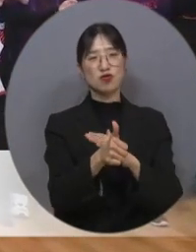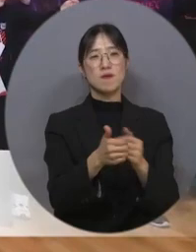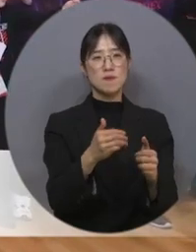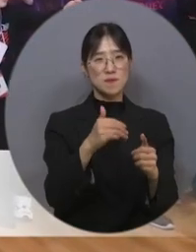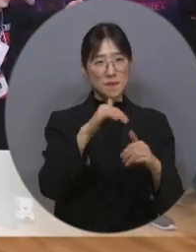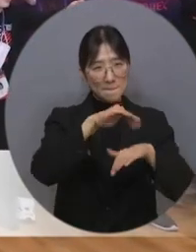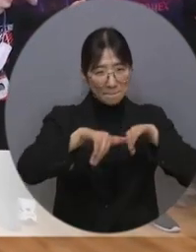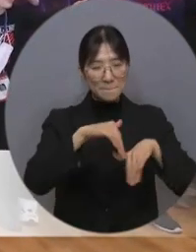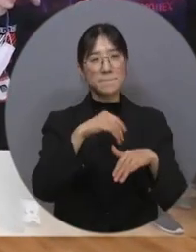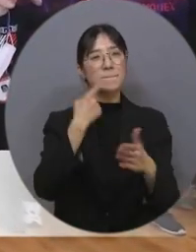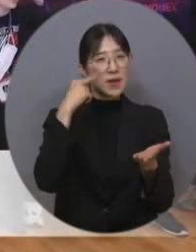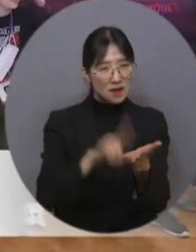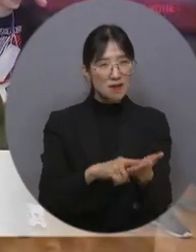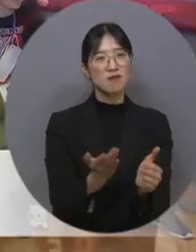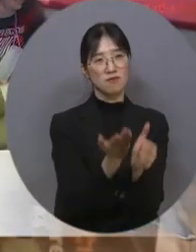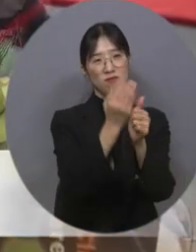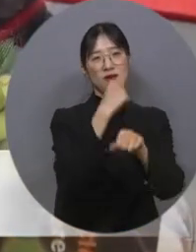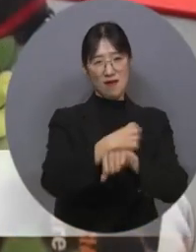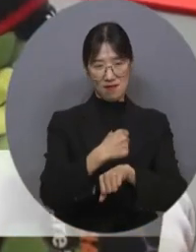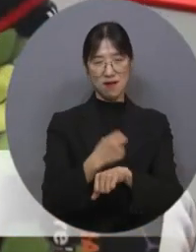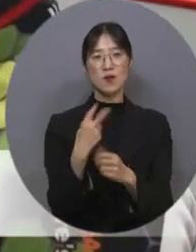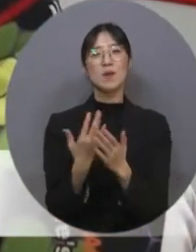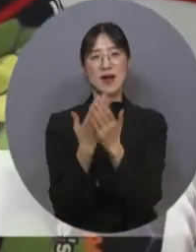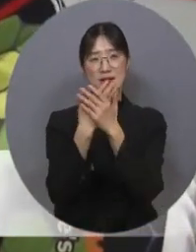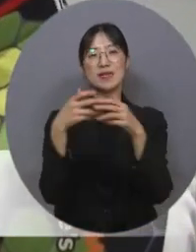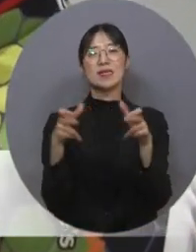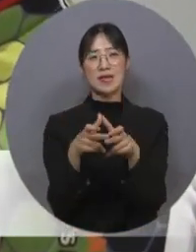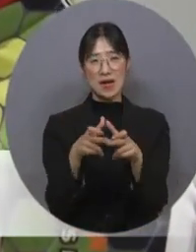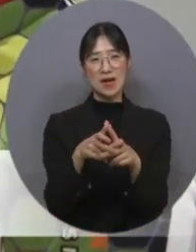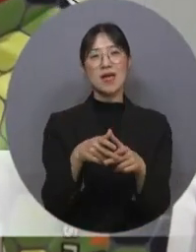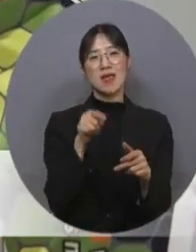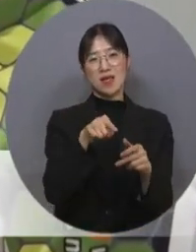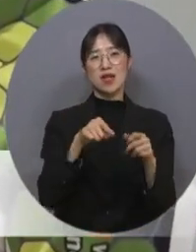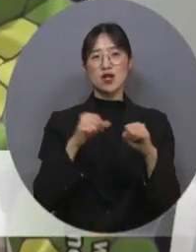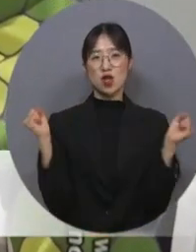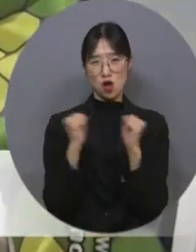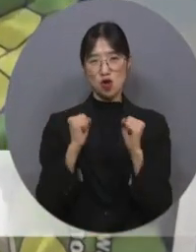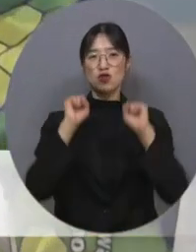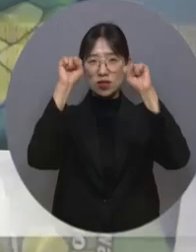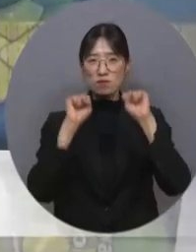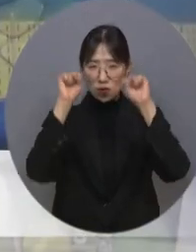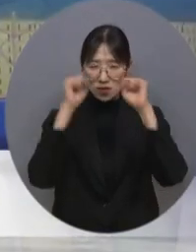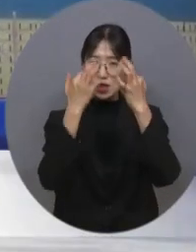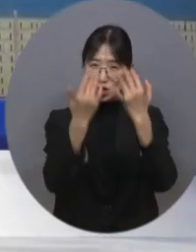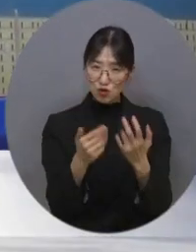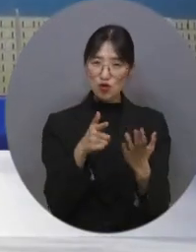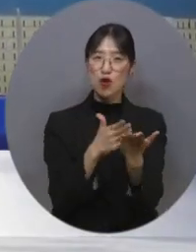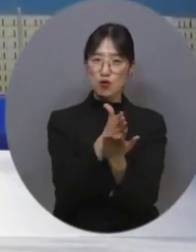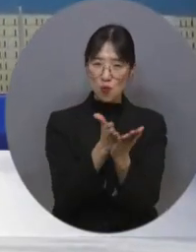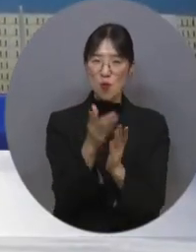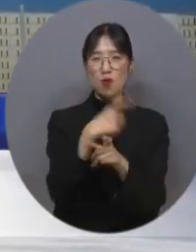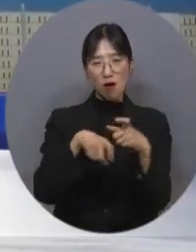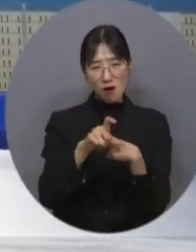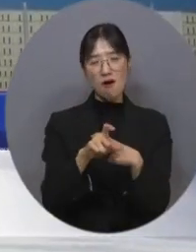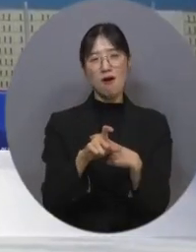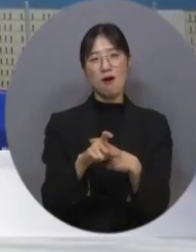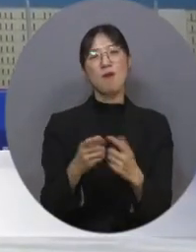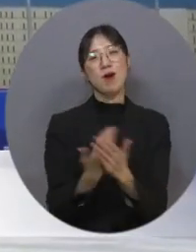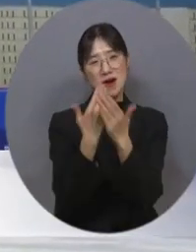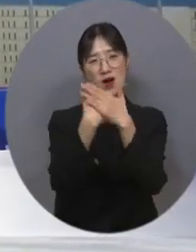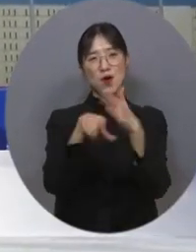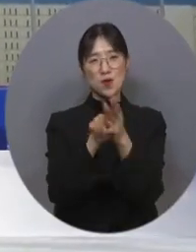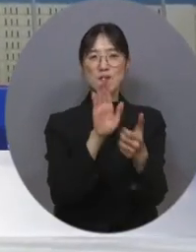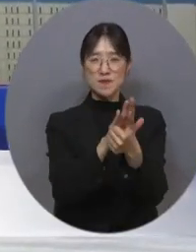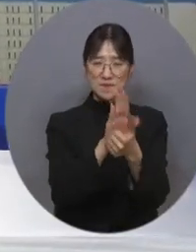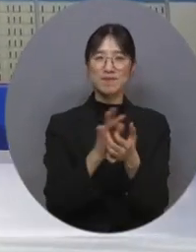통해서 발달장애 동계 스포츠 설상 종목이 더욱 성장하고 발전할 수 있도록 지원을